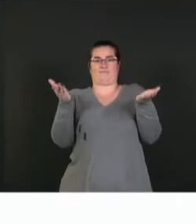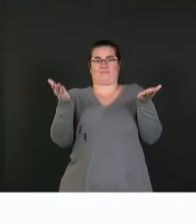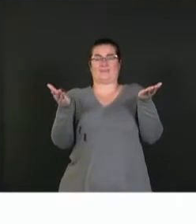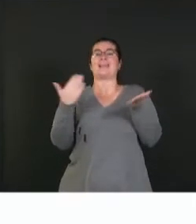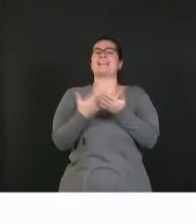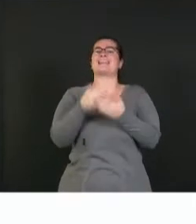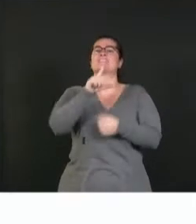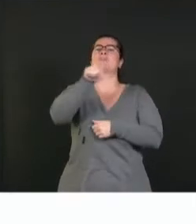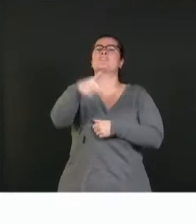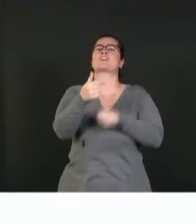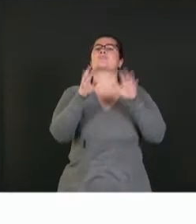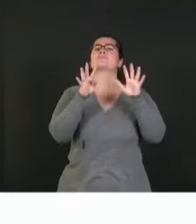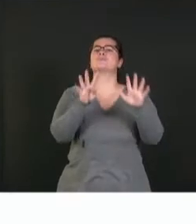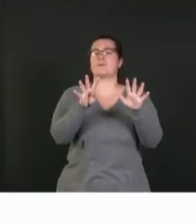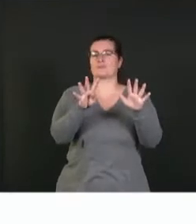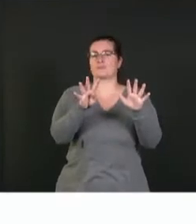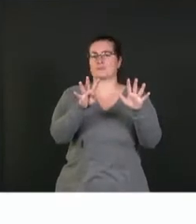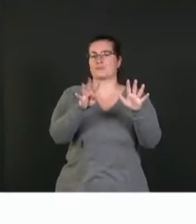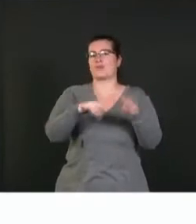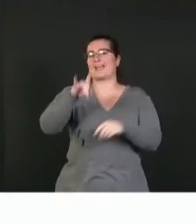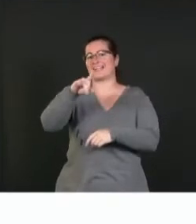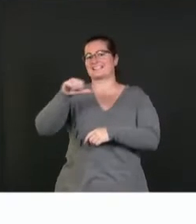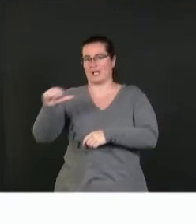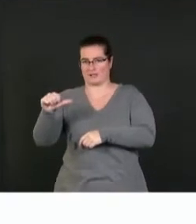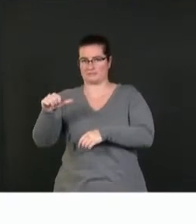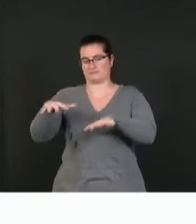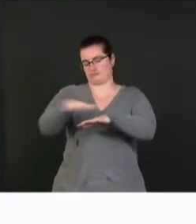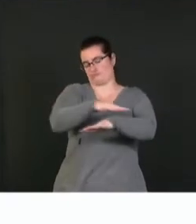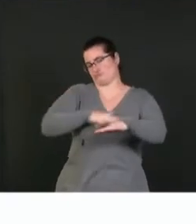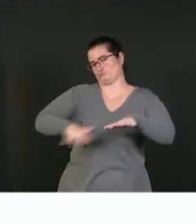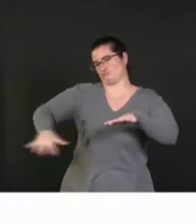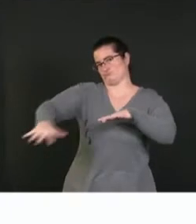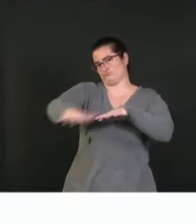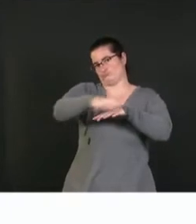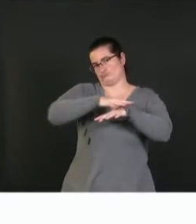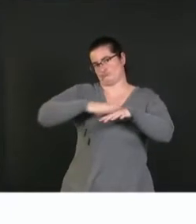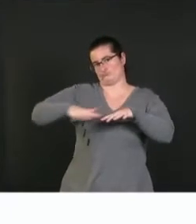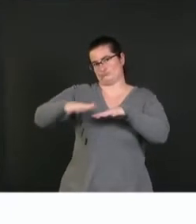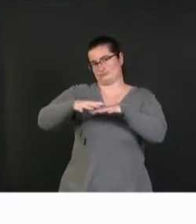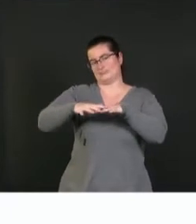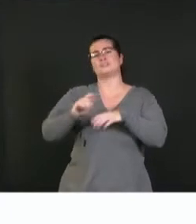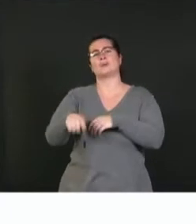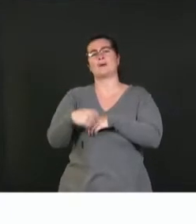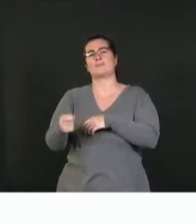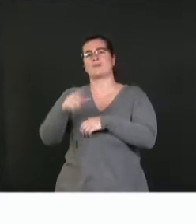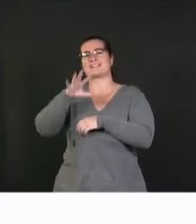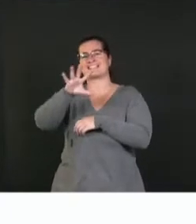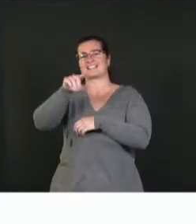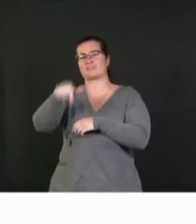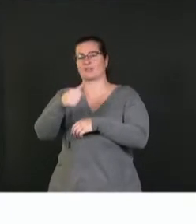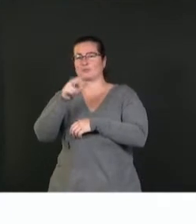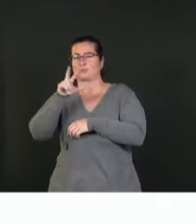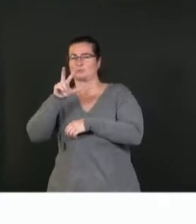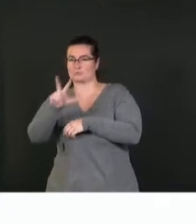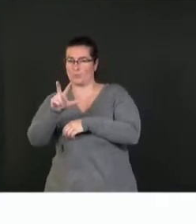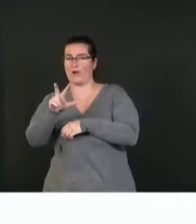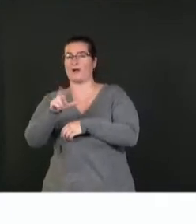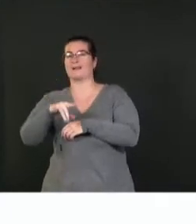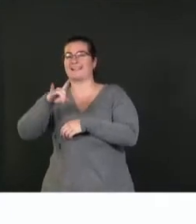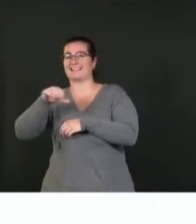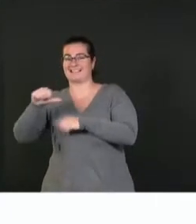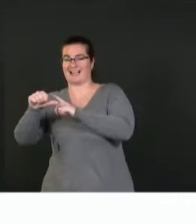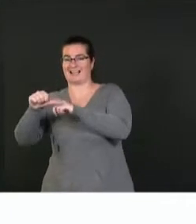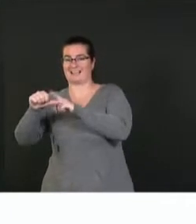équivalents hectares, ce qui est possible pour le territoire français, et non pas les 5,3 équivalents hectares, ce qui est le poids de la